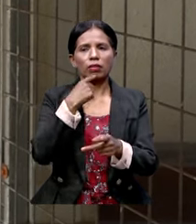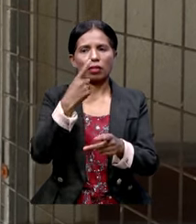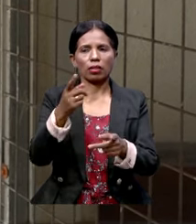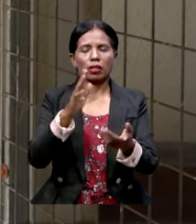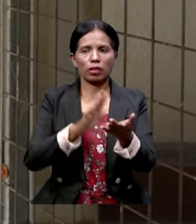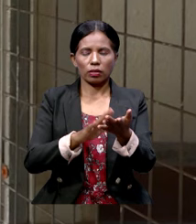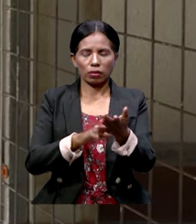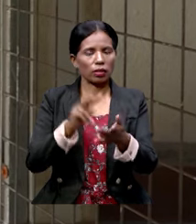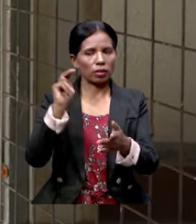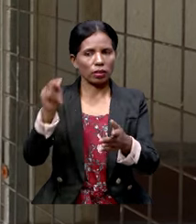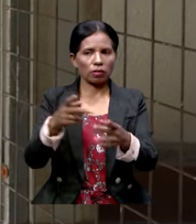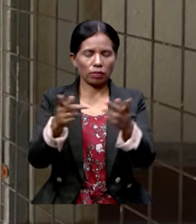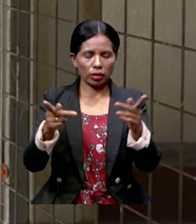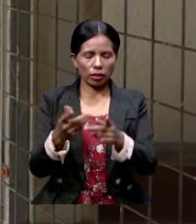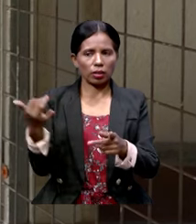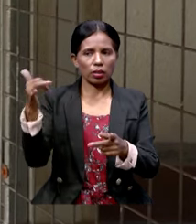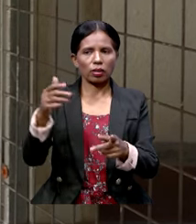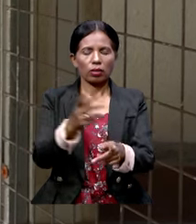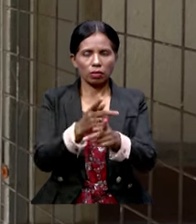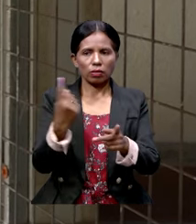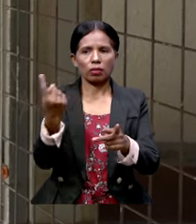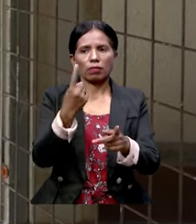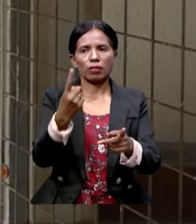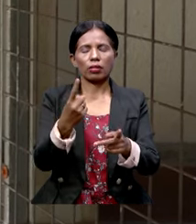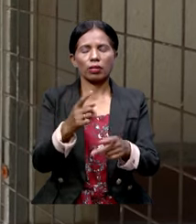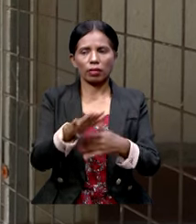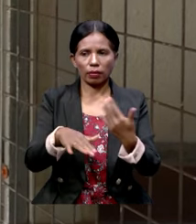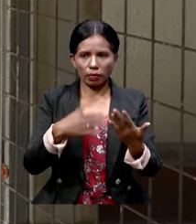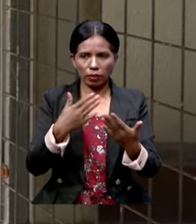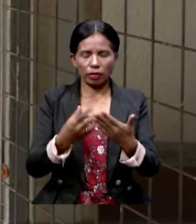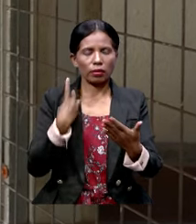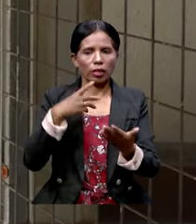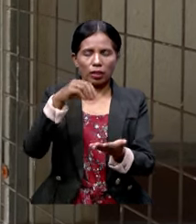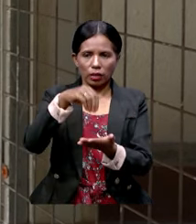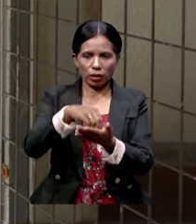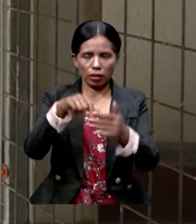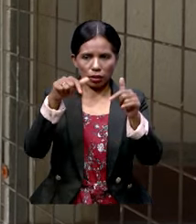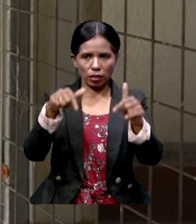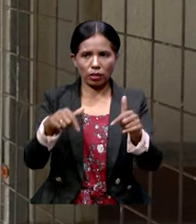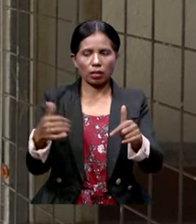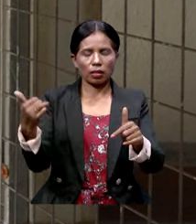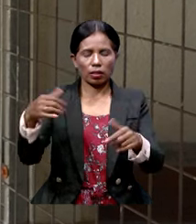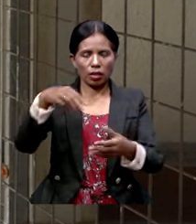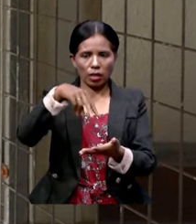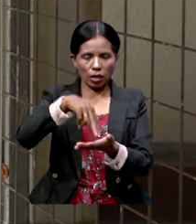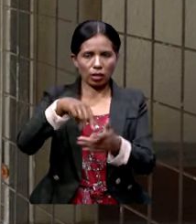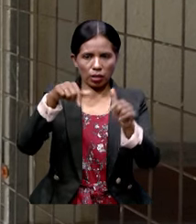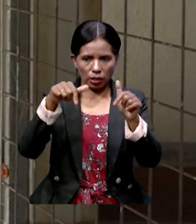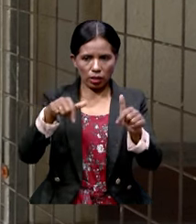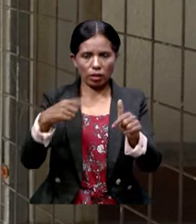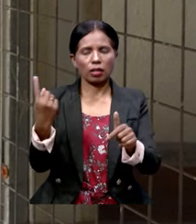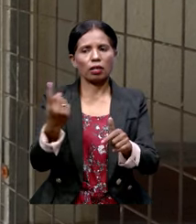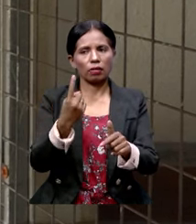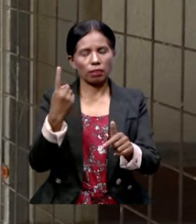sekolah dan ini nian fatin dan sirnian para kuidaru nafatin betul tu nebe mak ita tawona yane ita establish yane ne